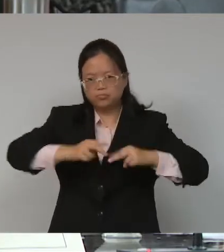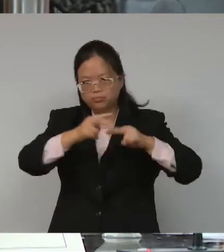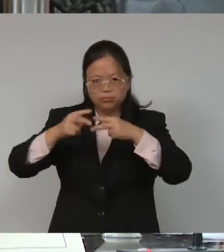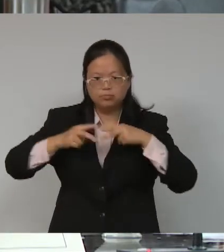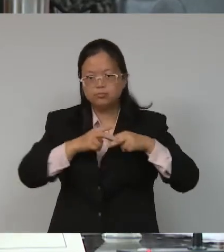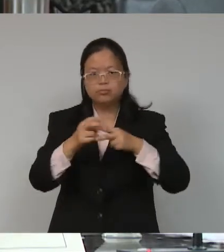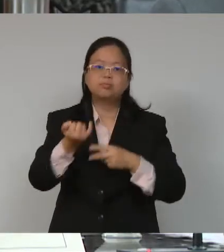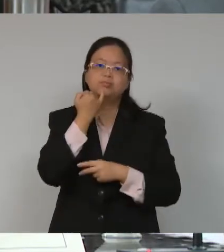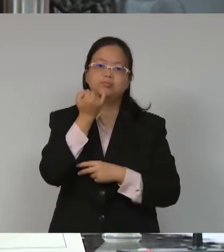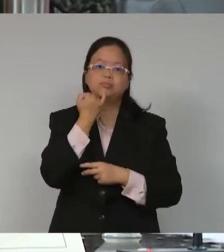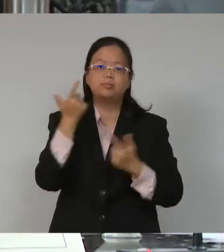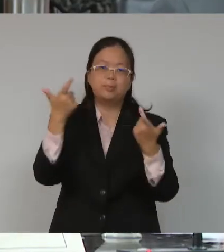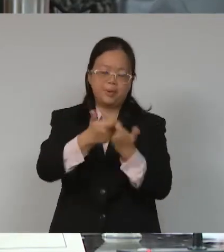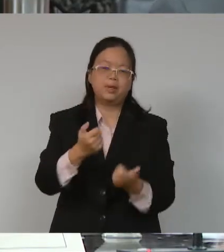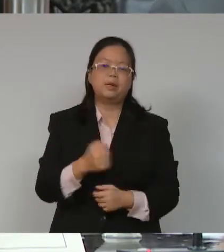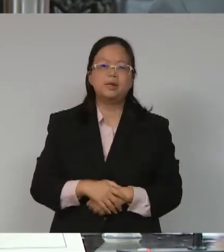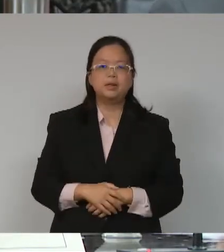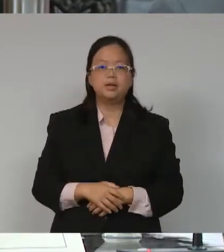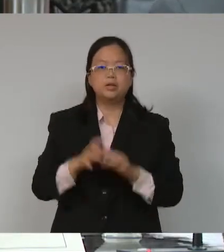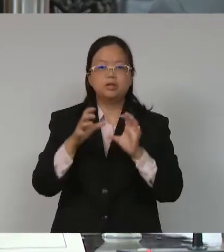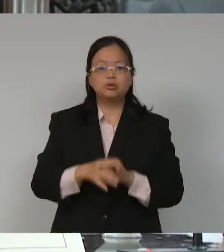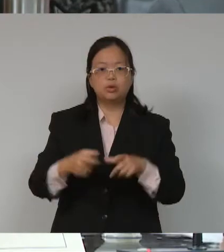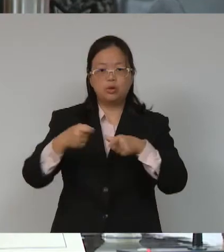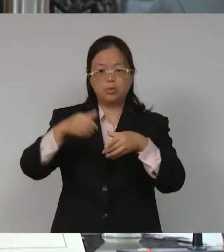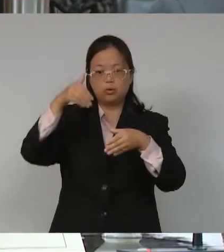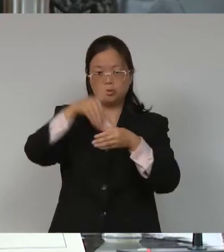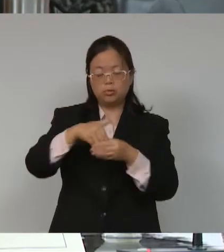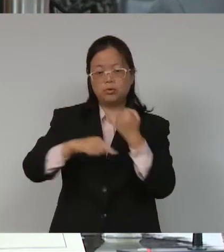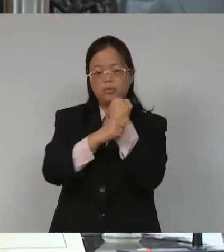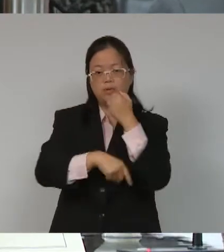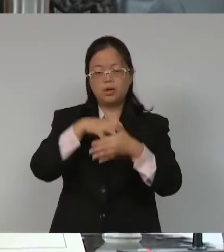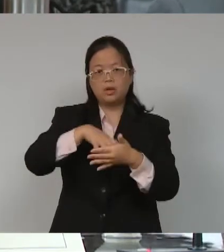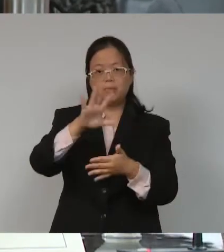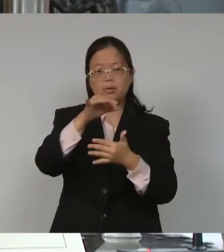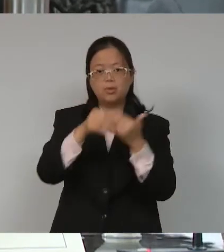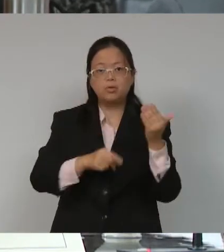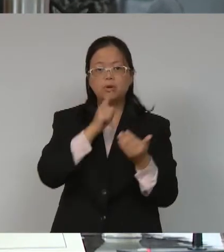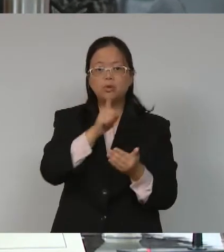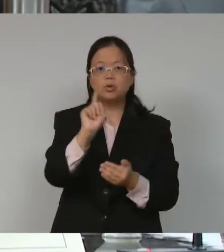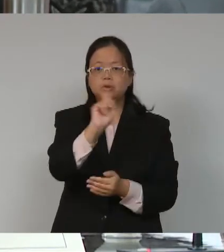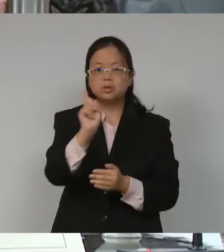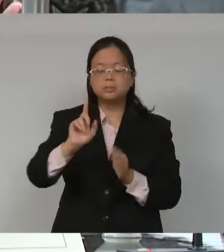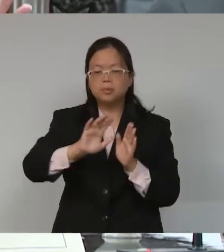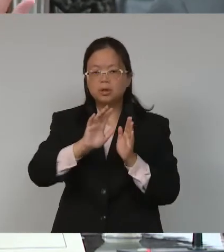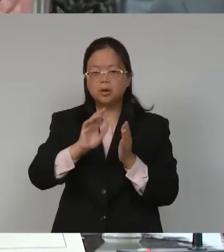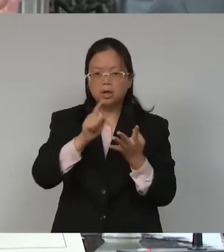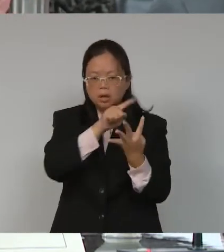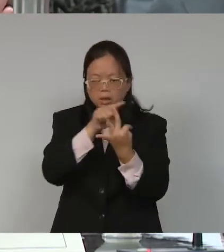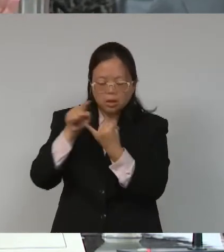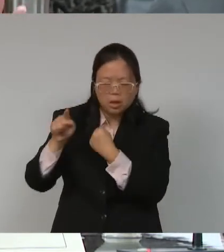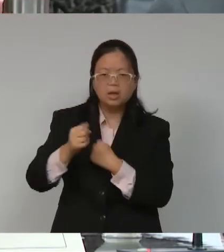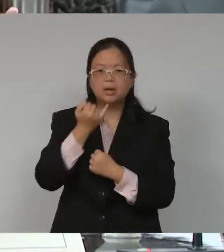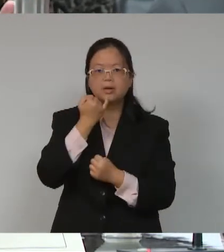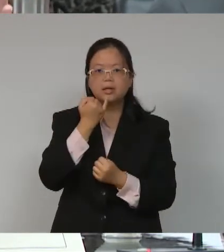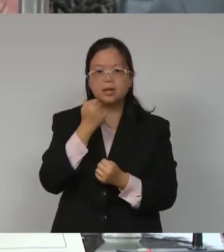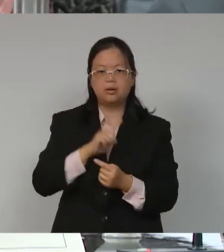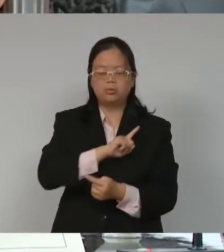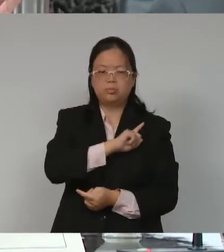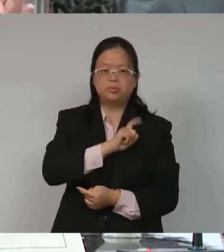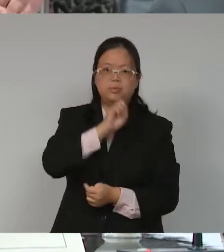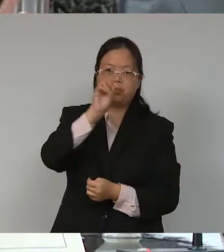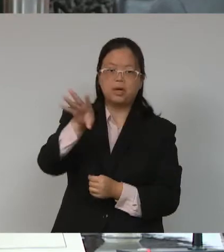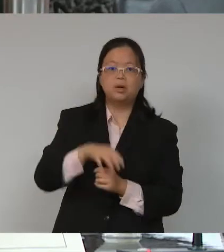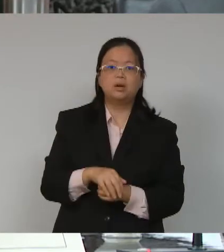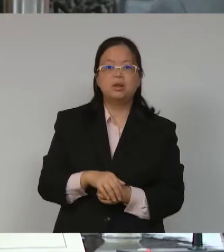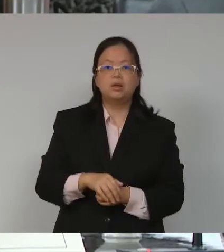我相信大家也可以看到，公投法里面有规定说什么样的情况之下你公投可以停止，也就是说 即便这个立法机关呢，在这